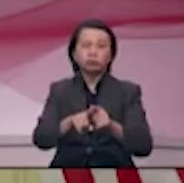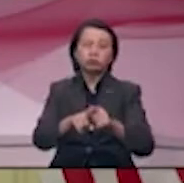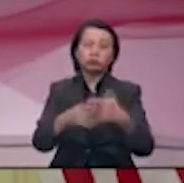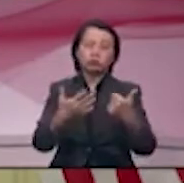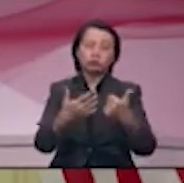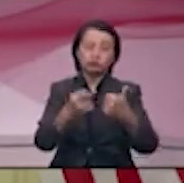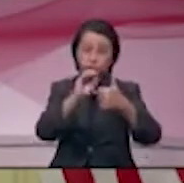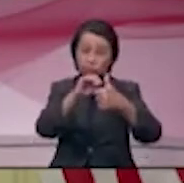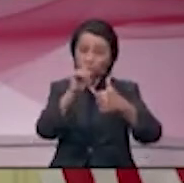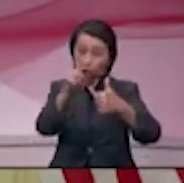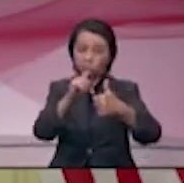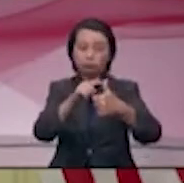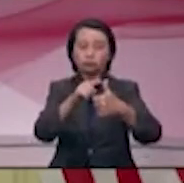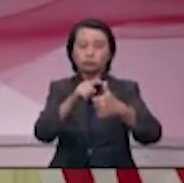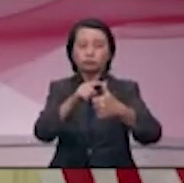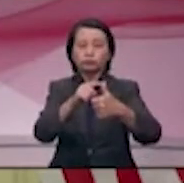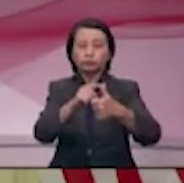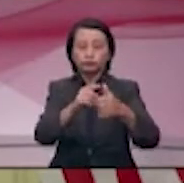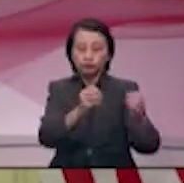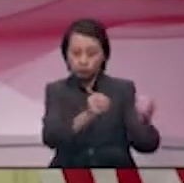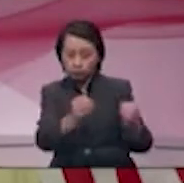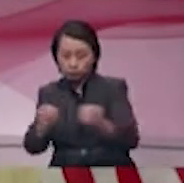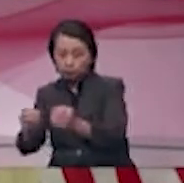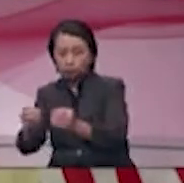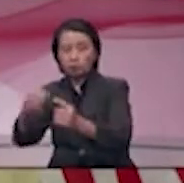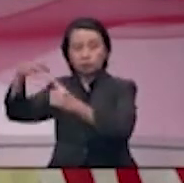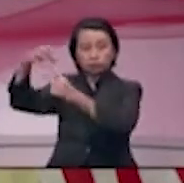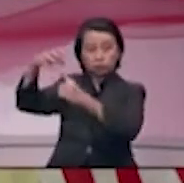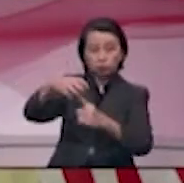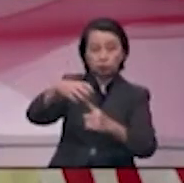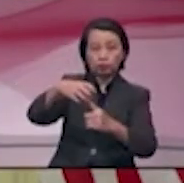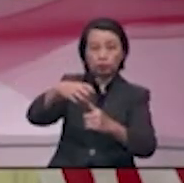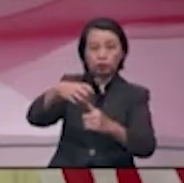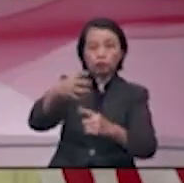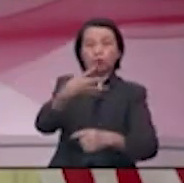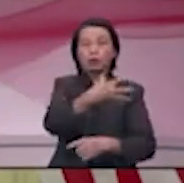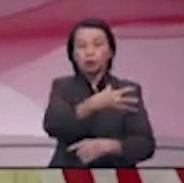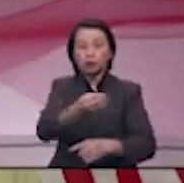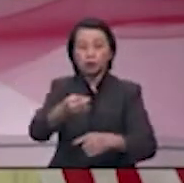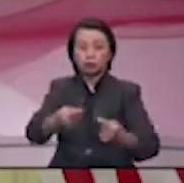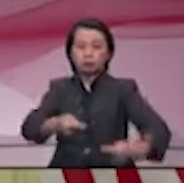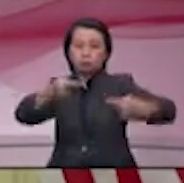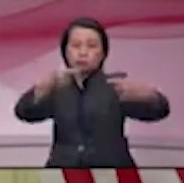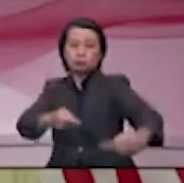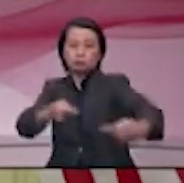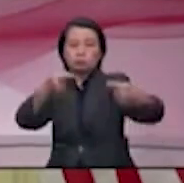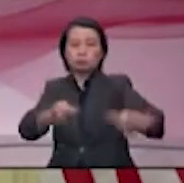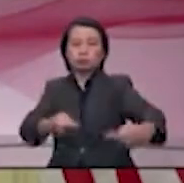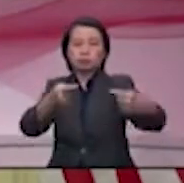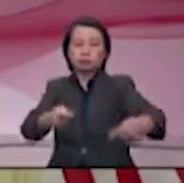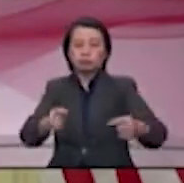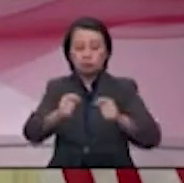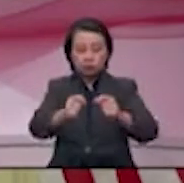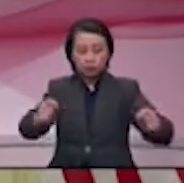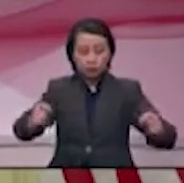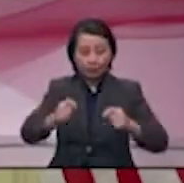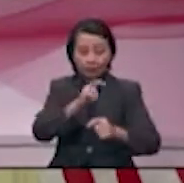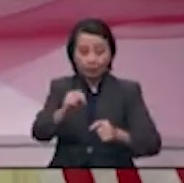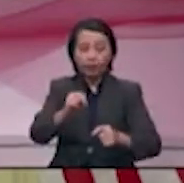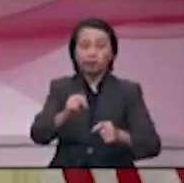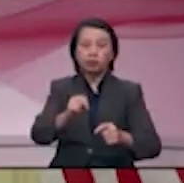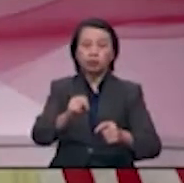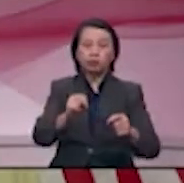yamtama penganjuran kejohanan dan pertandingan tempatan